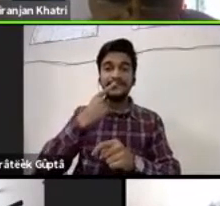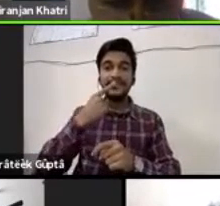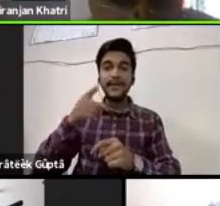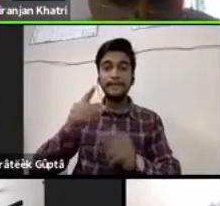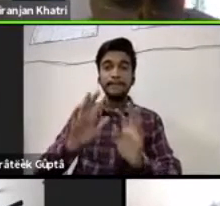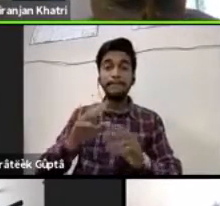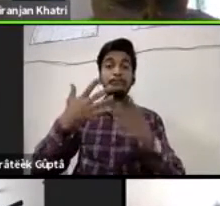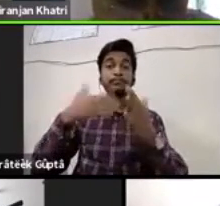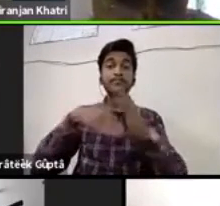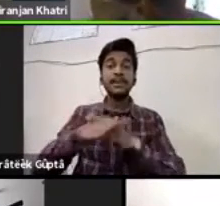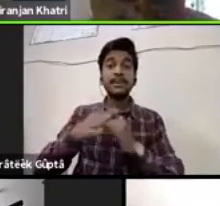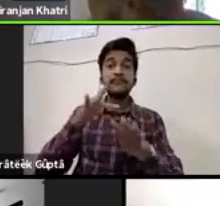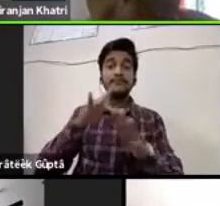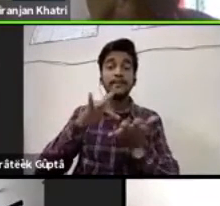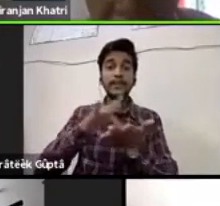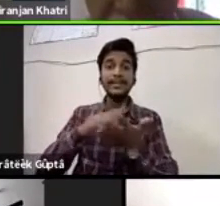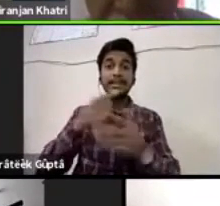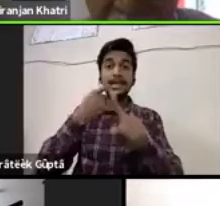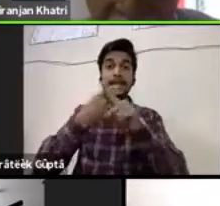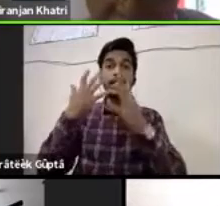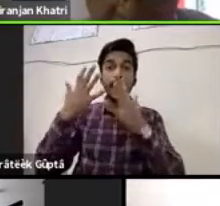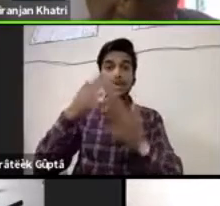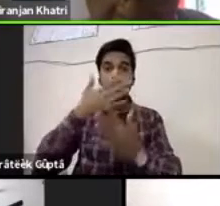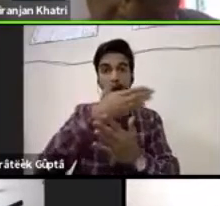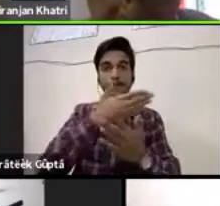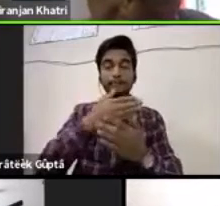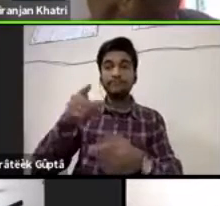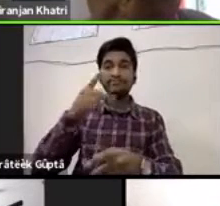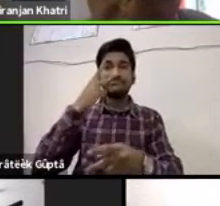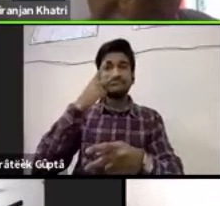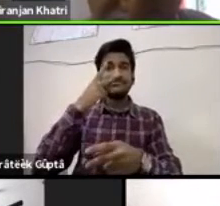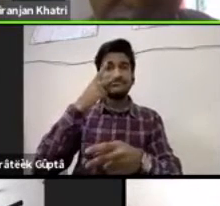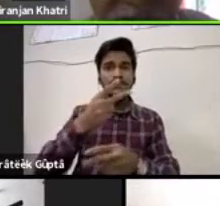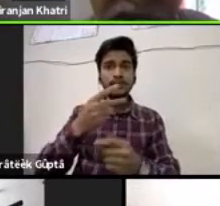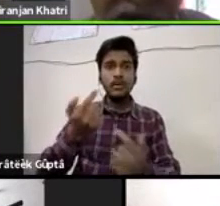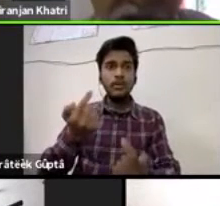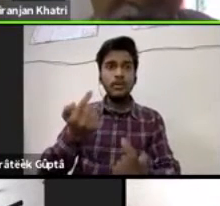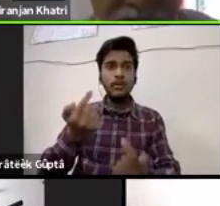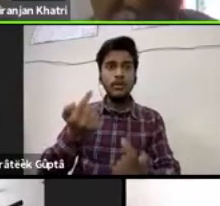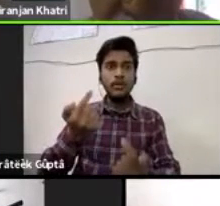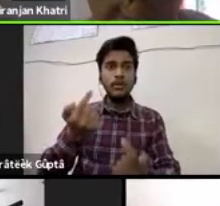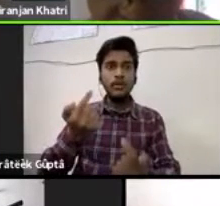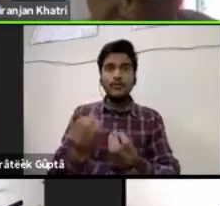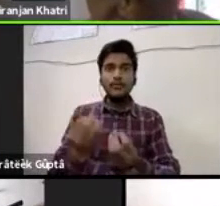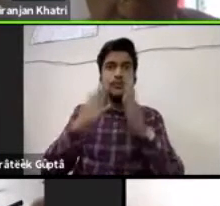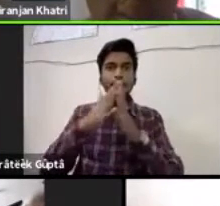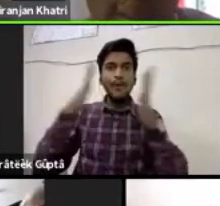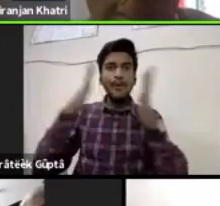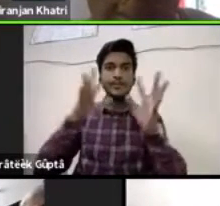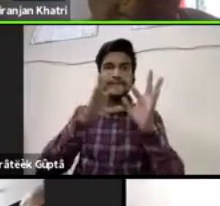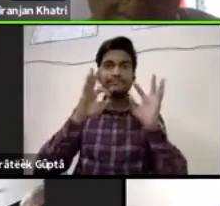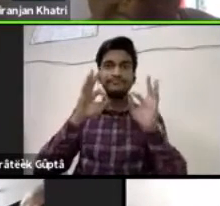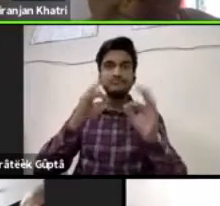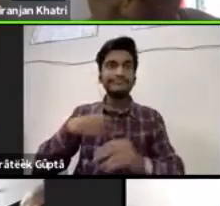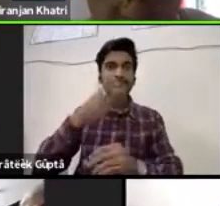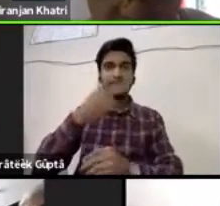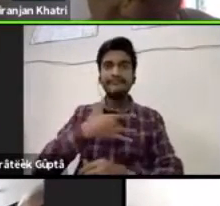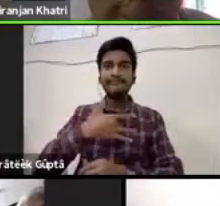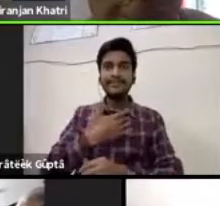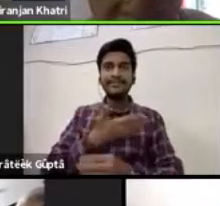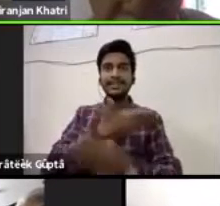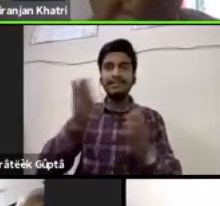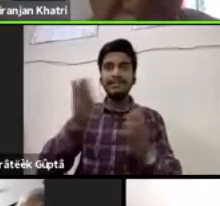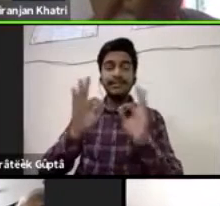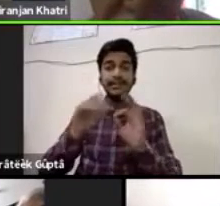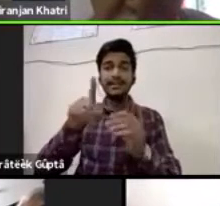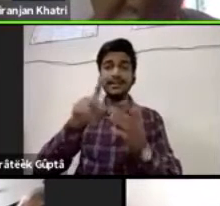में, और वहां पर मैंने देखा कि मैलनरिशमेंट बहुत है और इंडिया में भी 60% लोग मैलनरिश्ड है। तो मैंने उस एनजीओ को कहा था